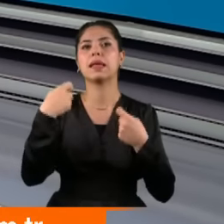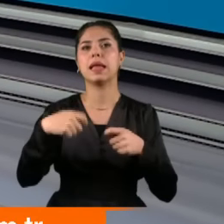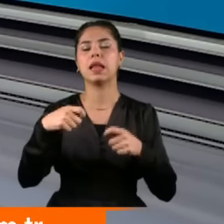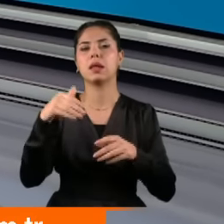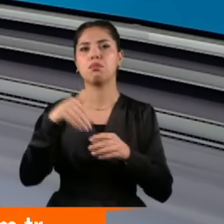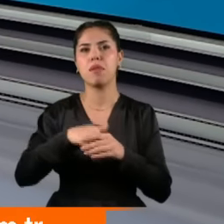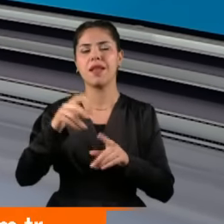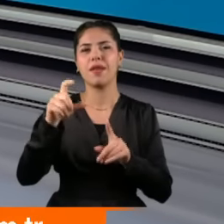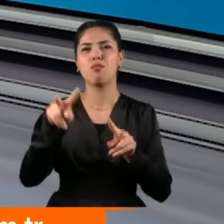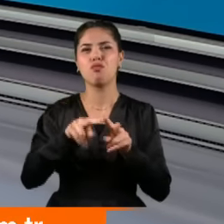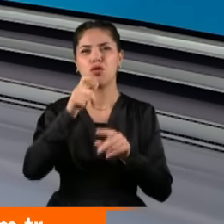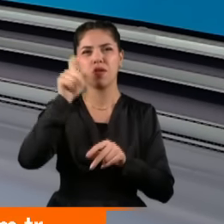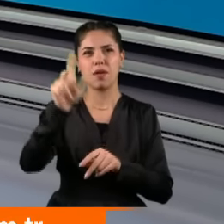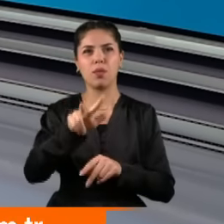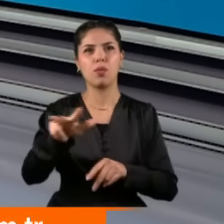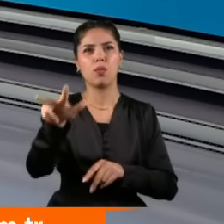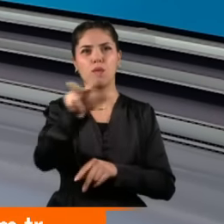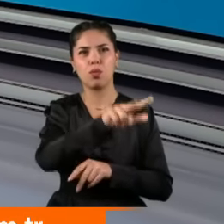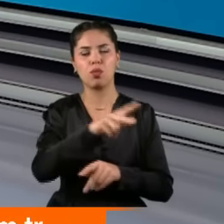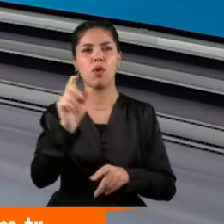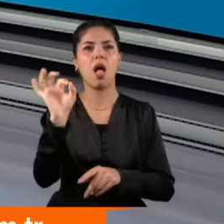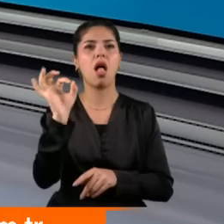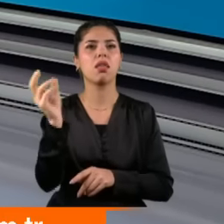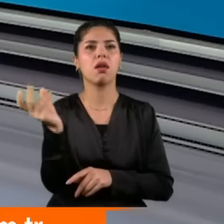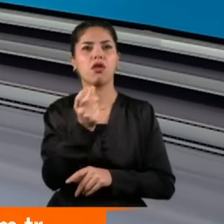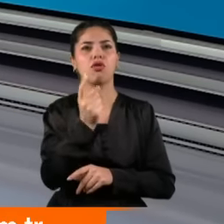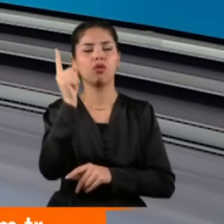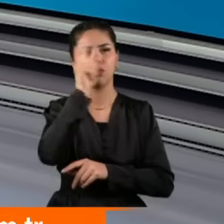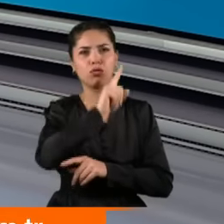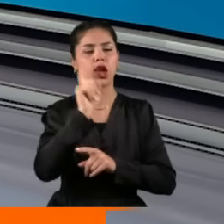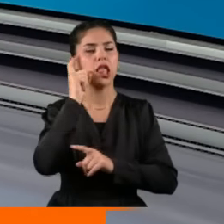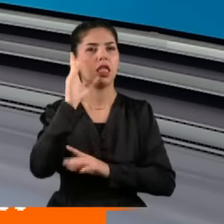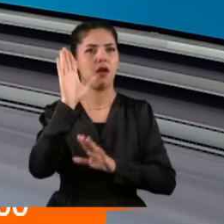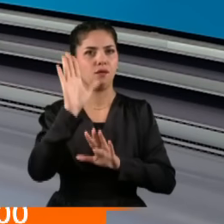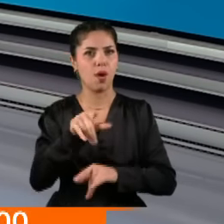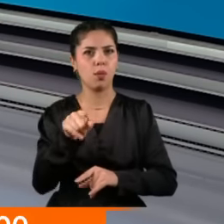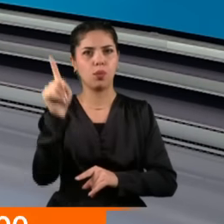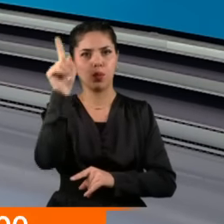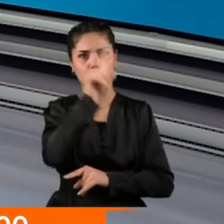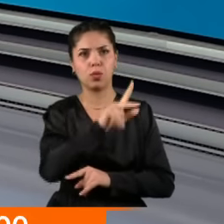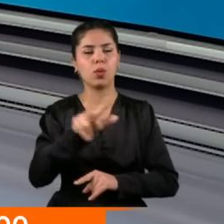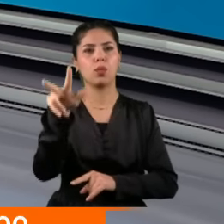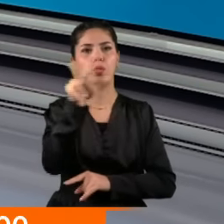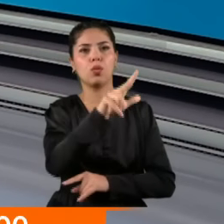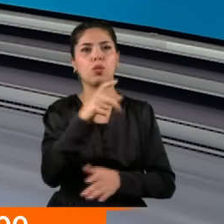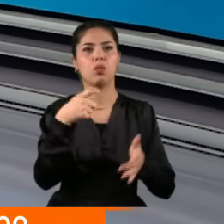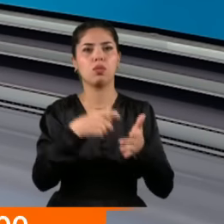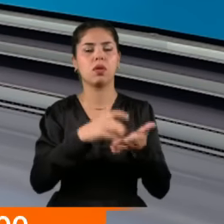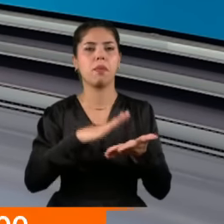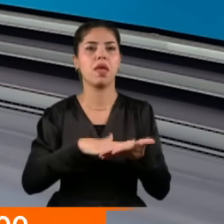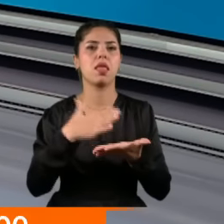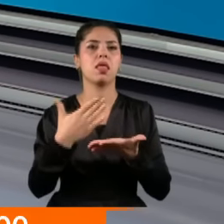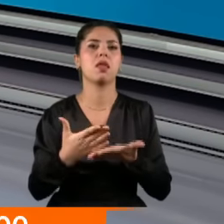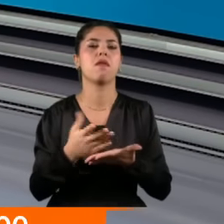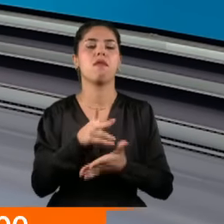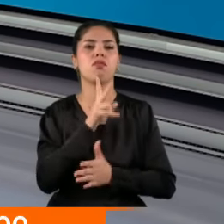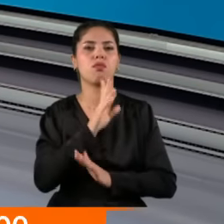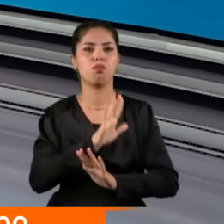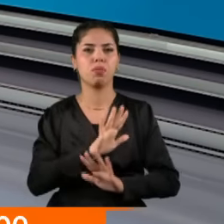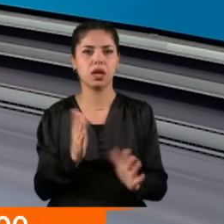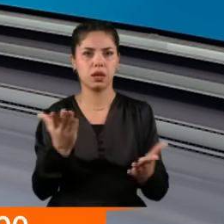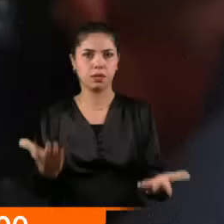süre önce altın kaçakçılığı yaptıkları iddiasıyla gündeme gelmişti. Süreç bu üç ismin istifasıyla sonuçlandı.